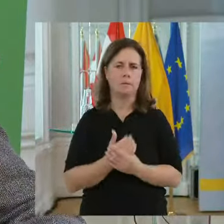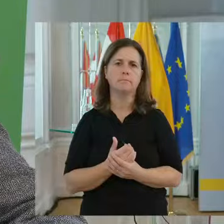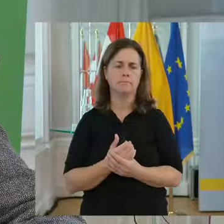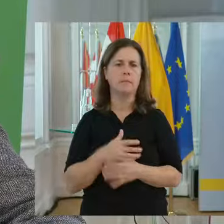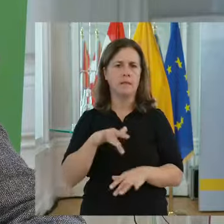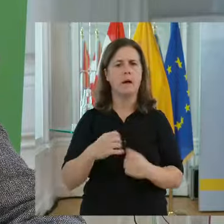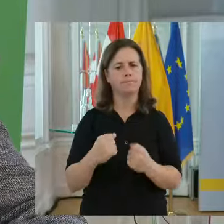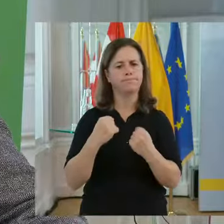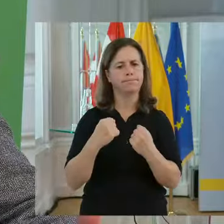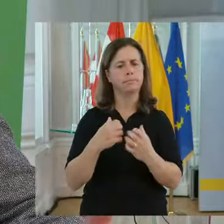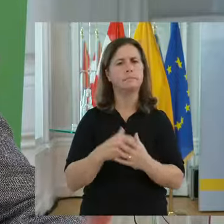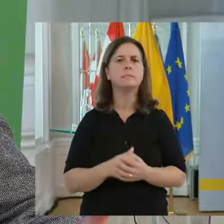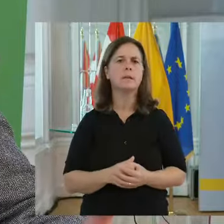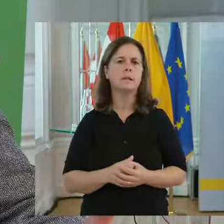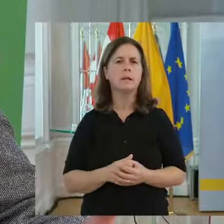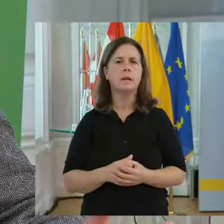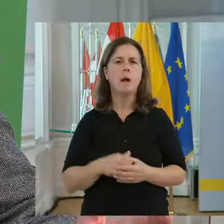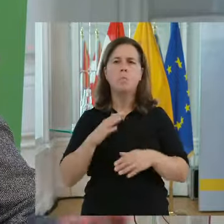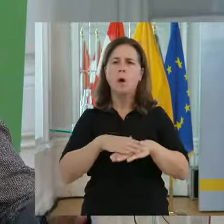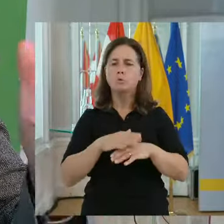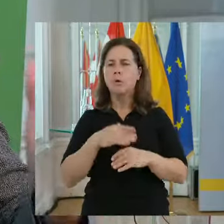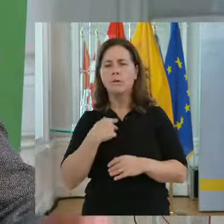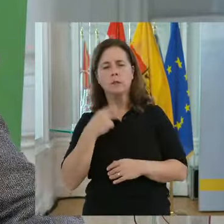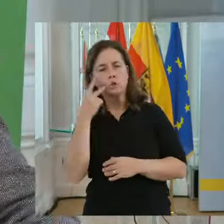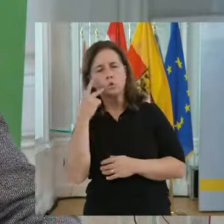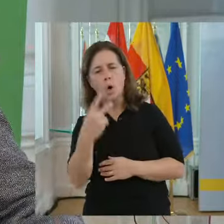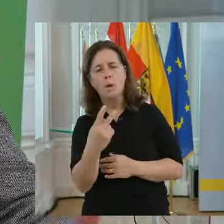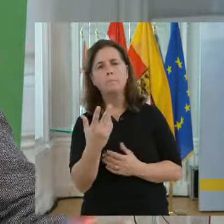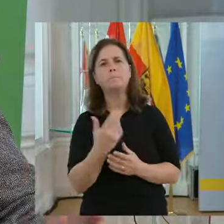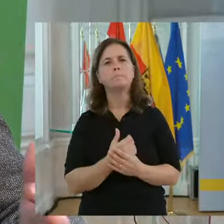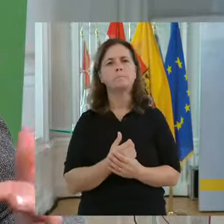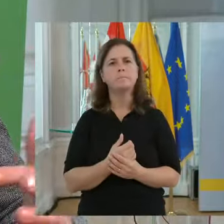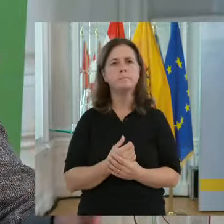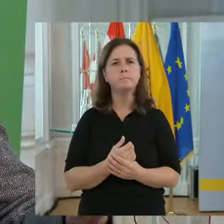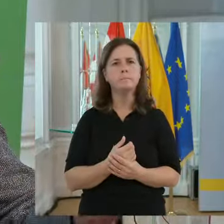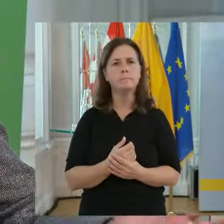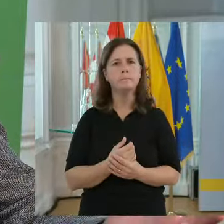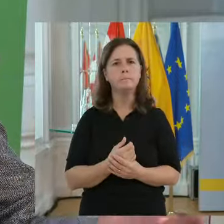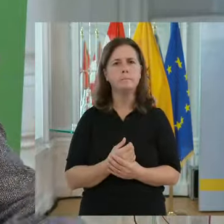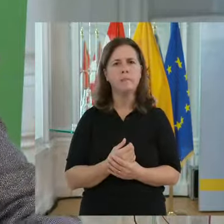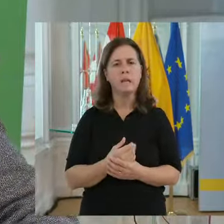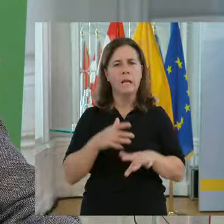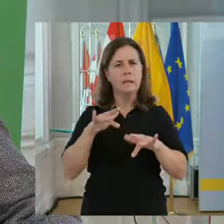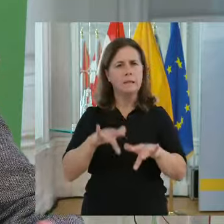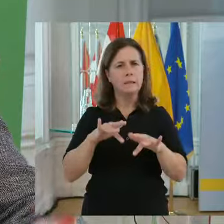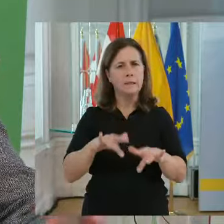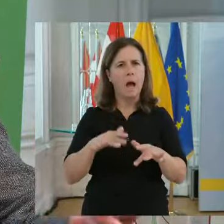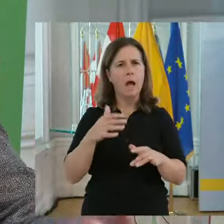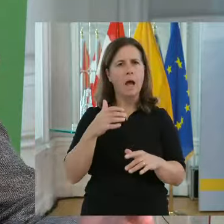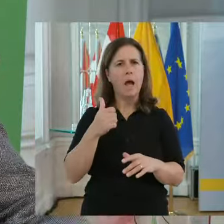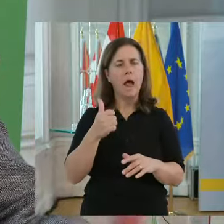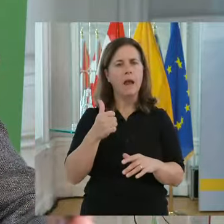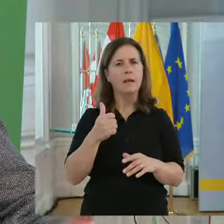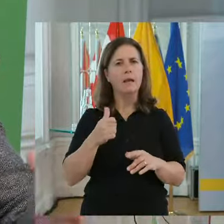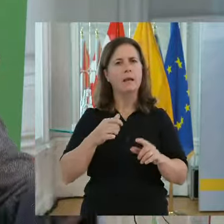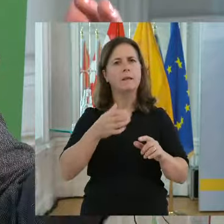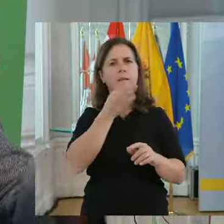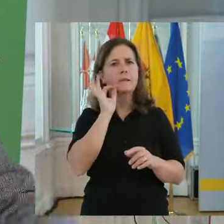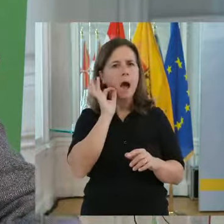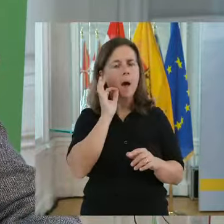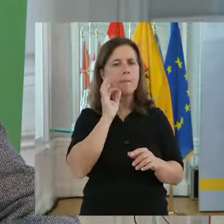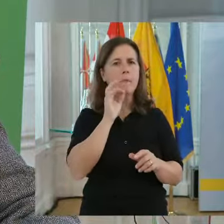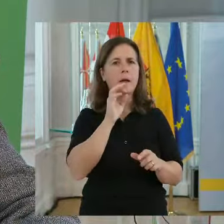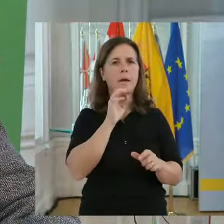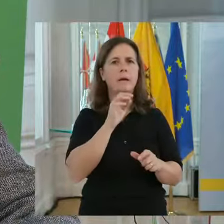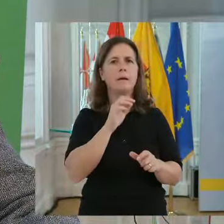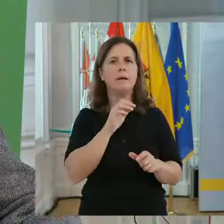wirklich eine Stärke. Also allein, wenn ich es noch anschaue, wenn ich sage, okay, wir haben einen Mann oder eine Dame, die nicht zu viel